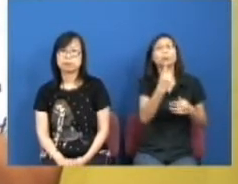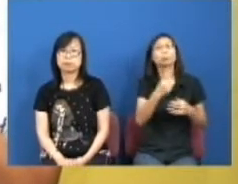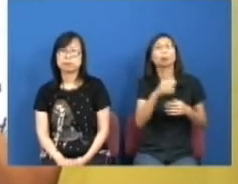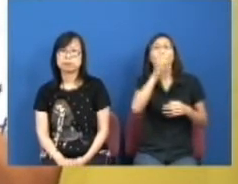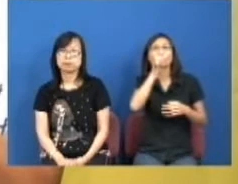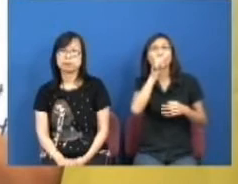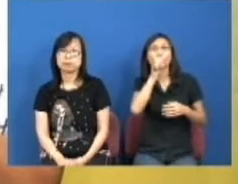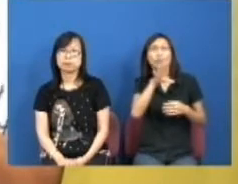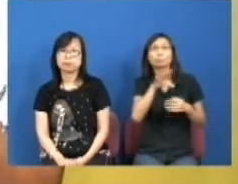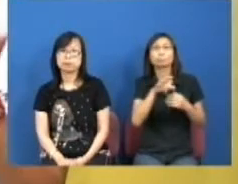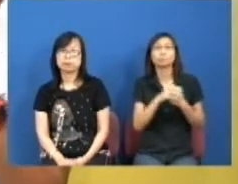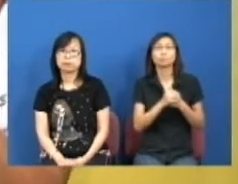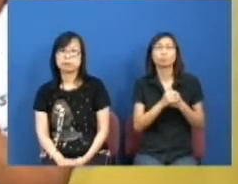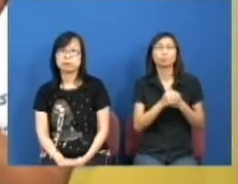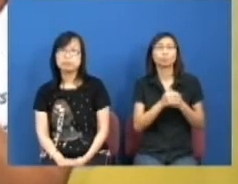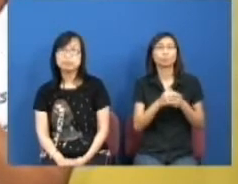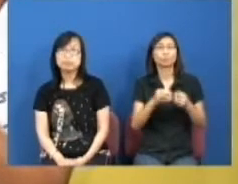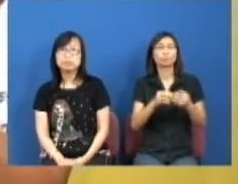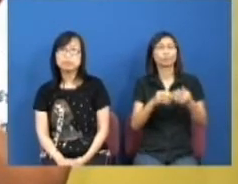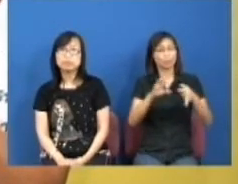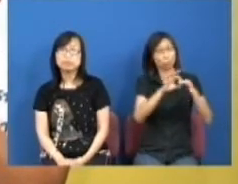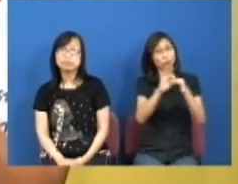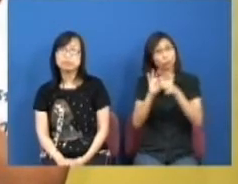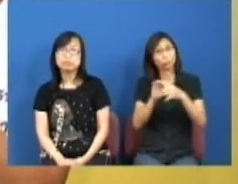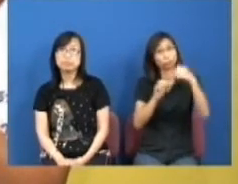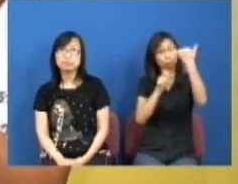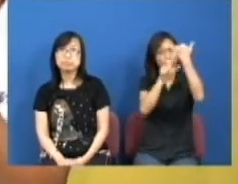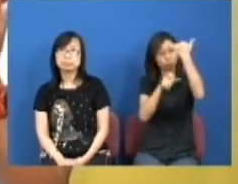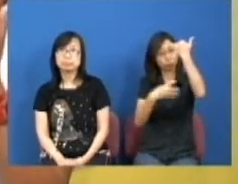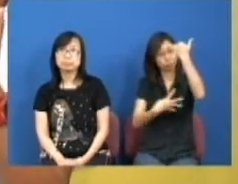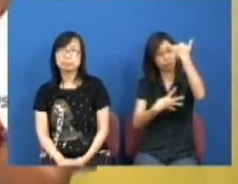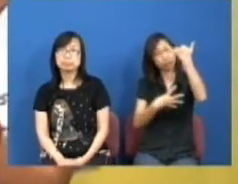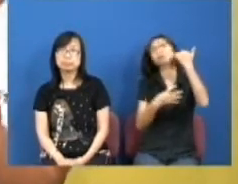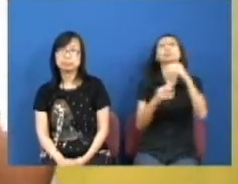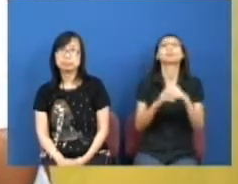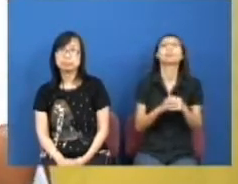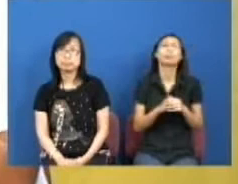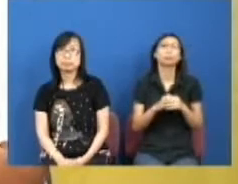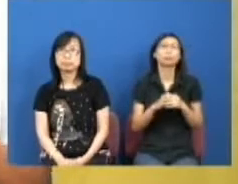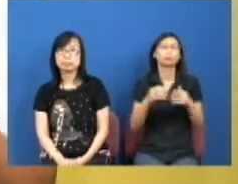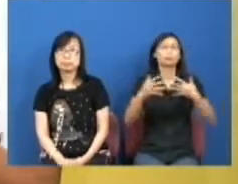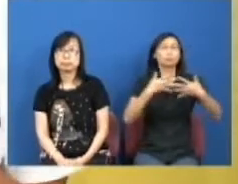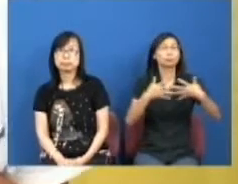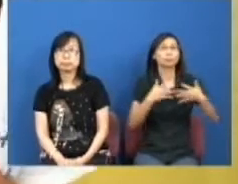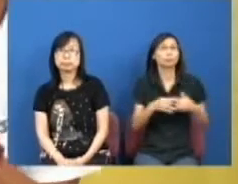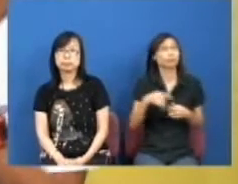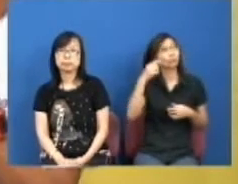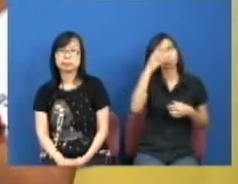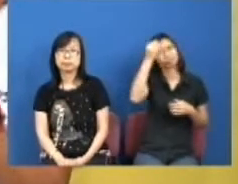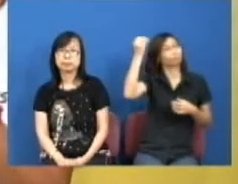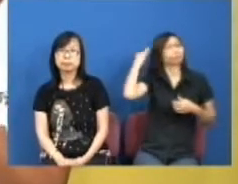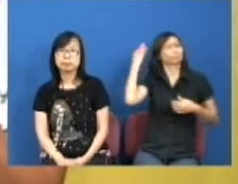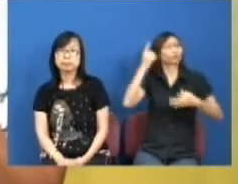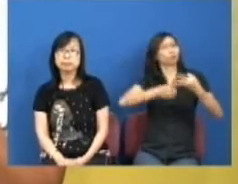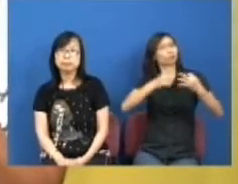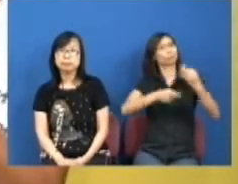到就係話，即係同六四有關的言論嘅一個人，咁突然間唔記得叫咩名，唔好意思啊咁樣。咁但係可能大